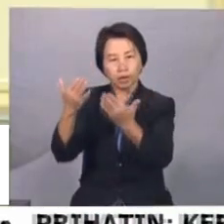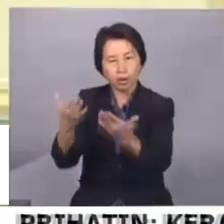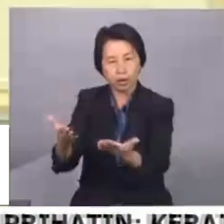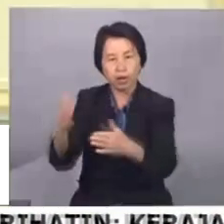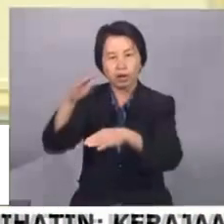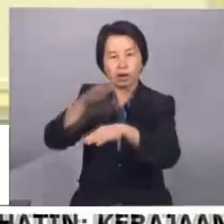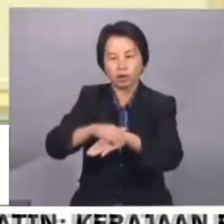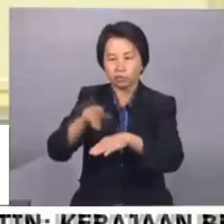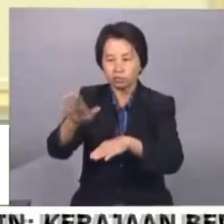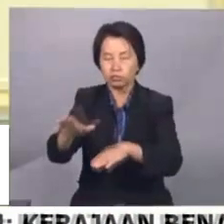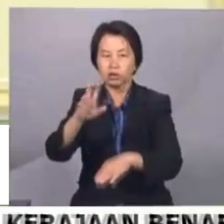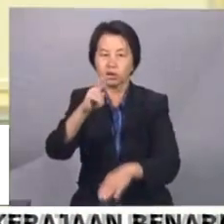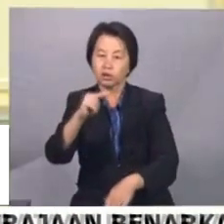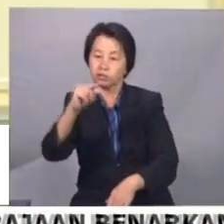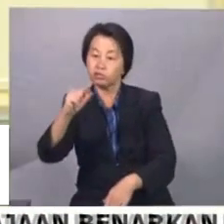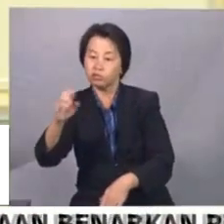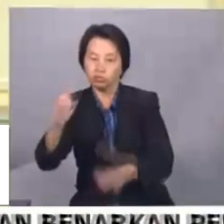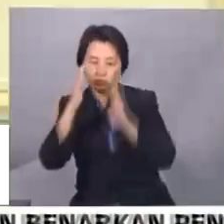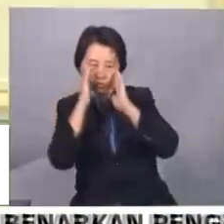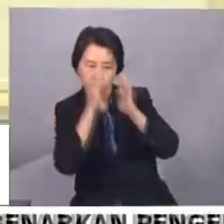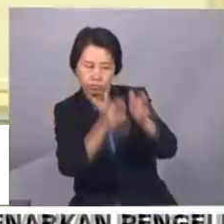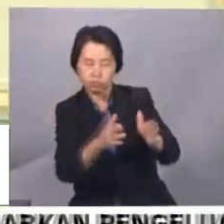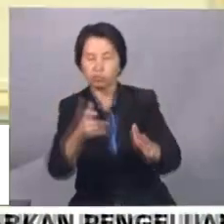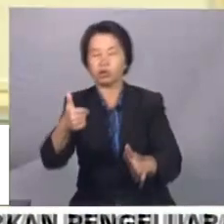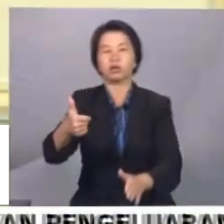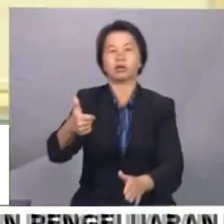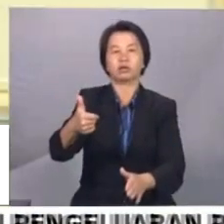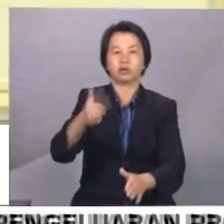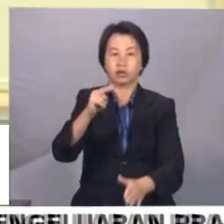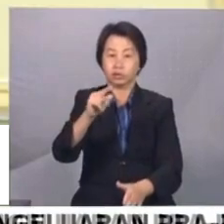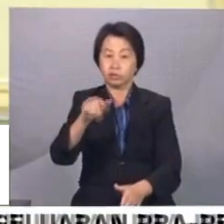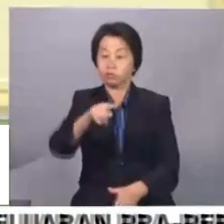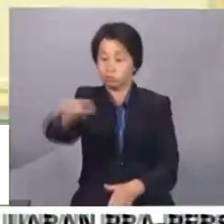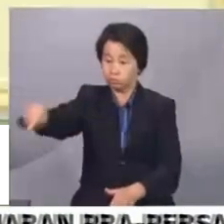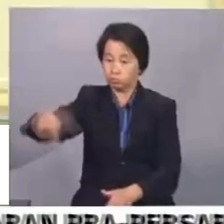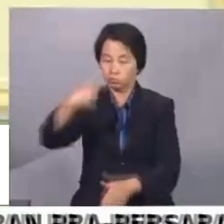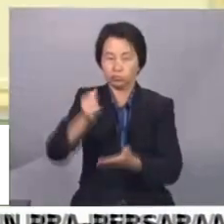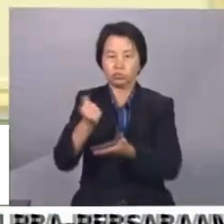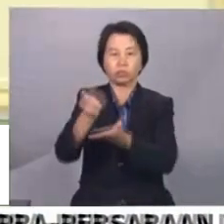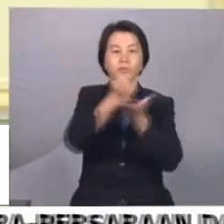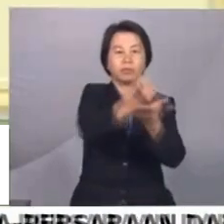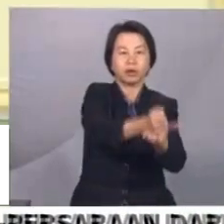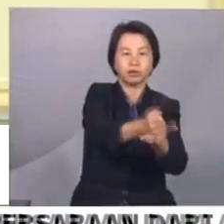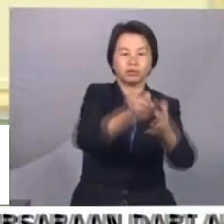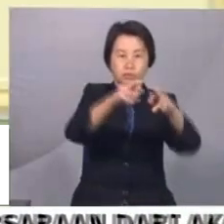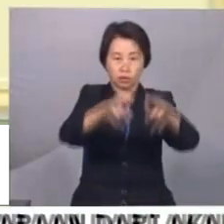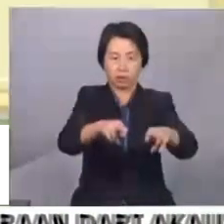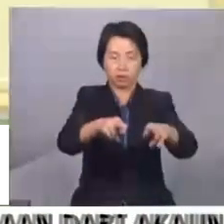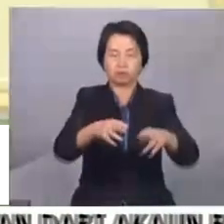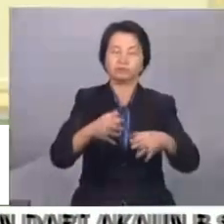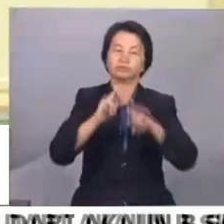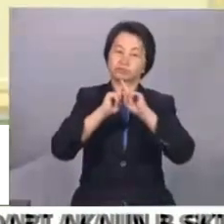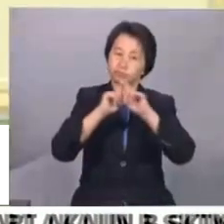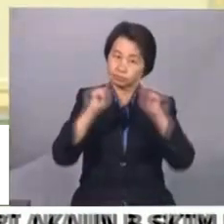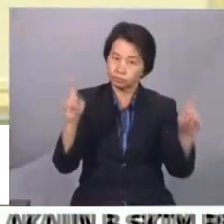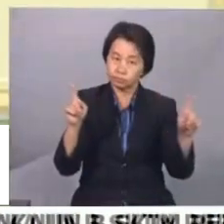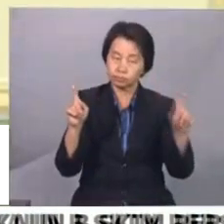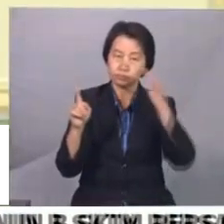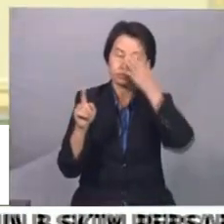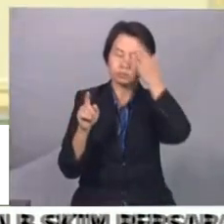di atas keprihatinan NGO-NGO ini bagi membantu rakyat. Walau bagaimanapun,